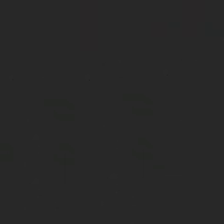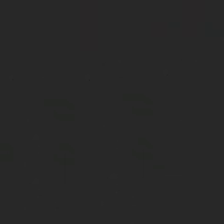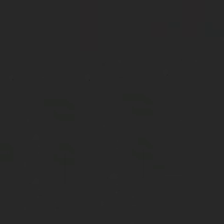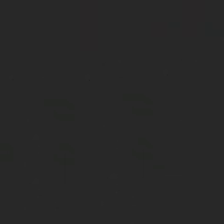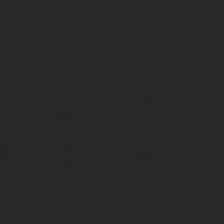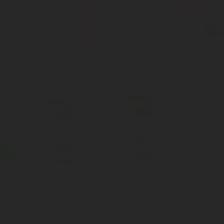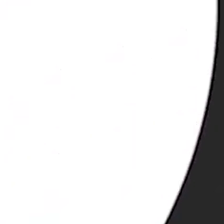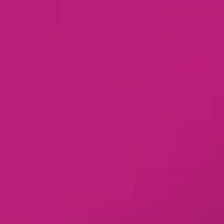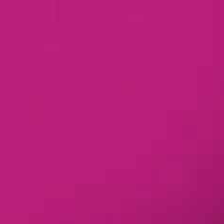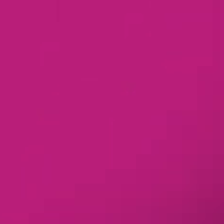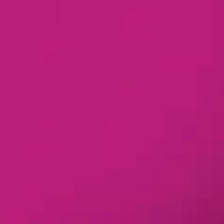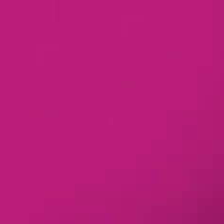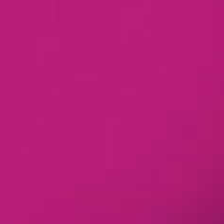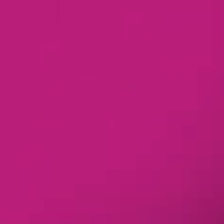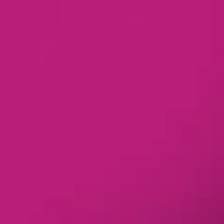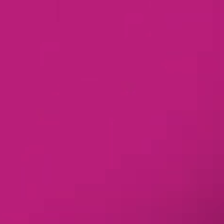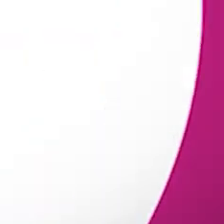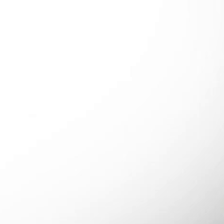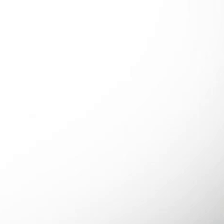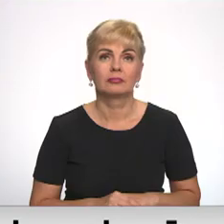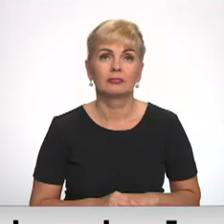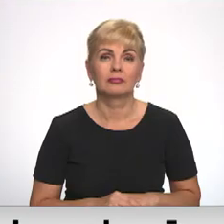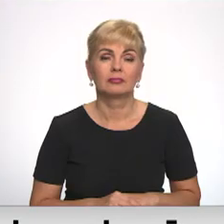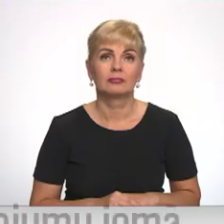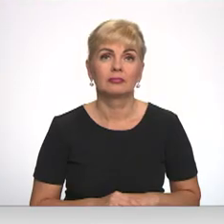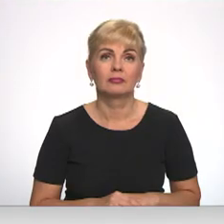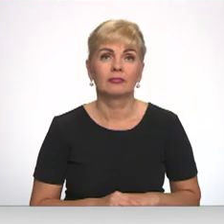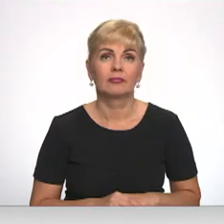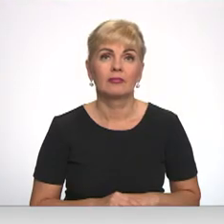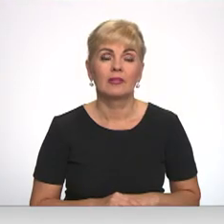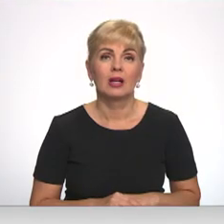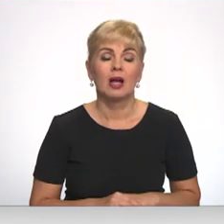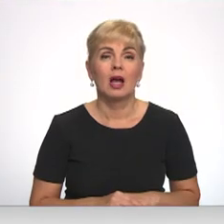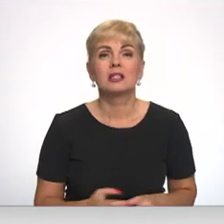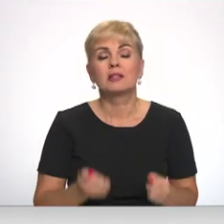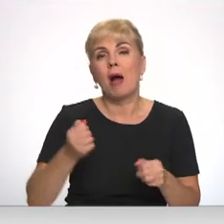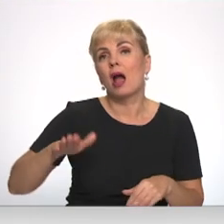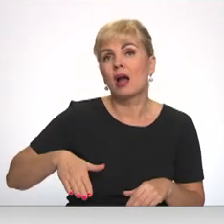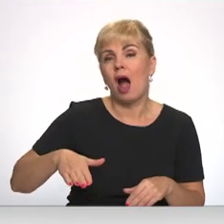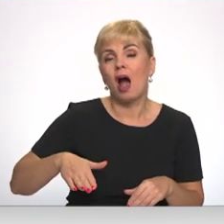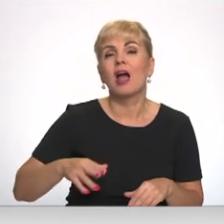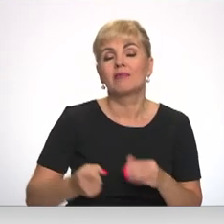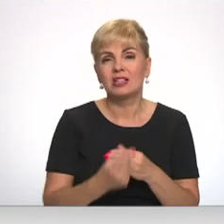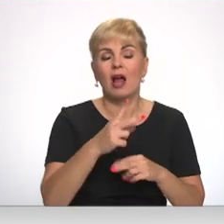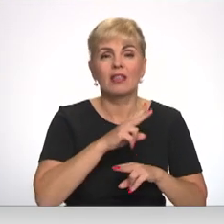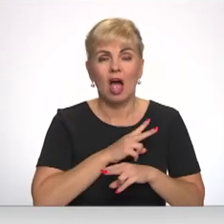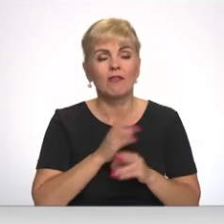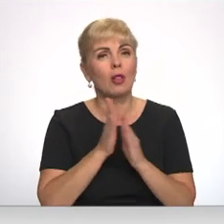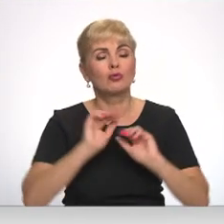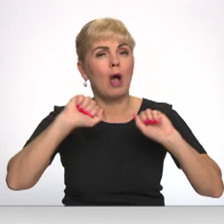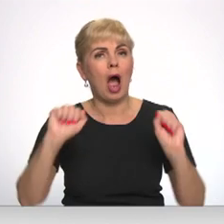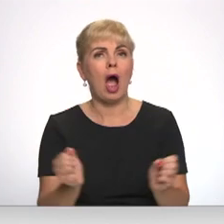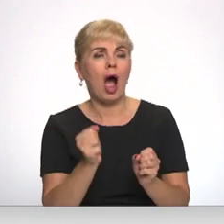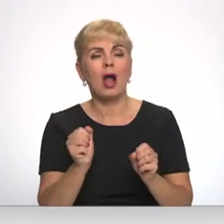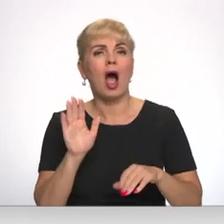Re, viss ēters ir te! Smaga kāja izraisa nāvi. Nespied gāzi grīdā. Ar